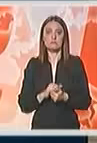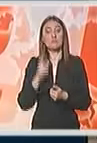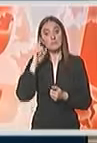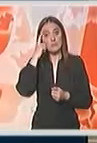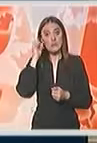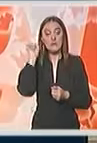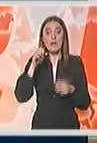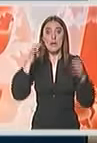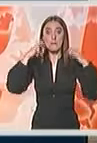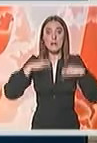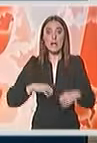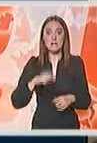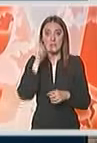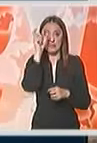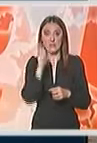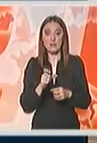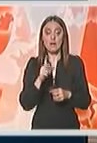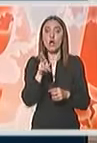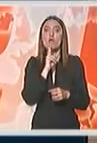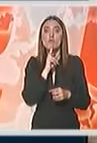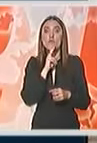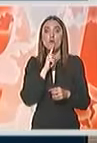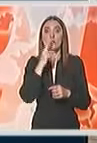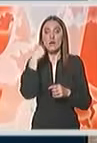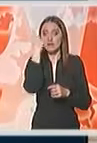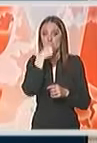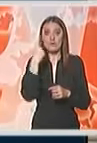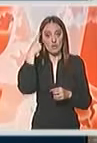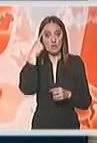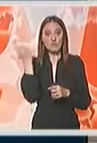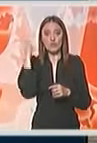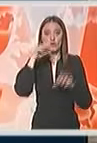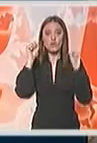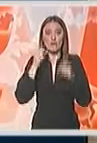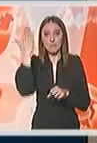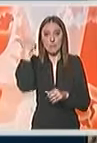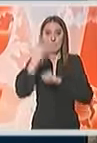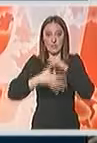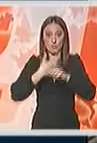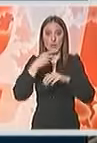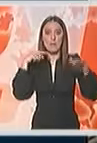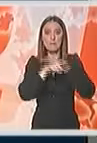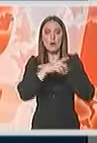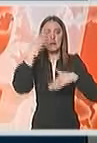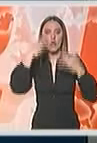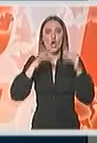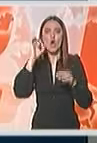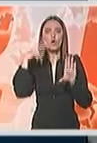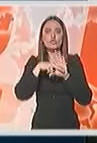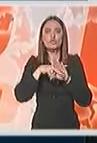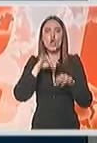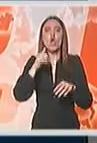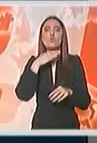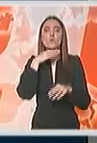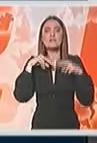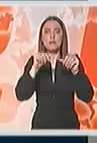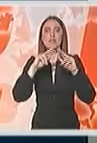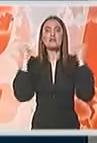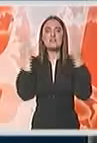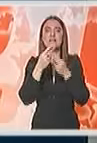Pretpostavlja se da je predsjednik Kurmanbek Bakijev, koji je na sličan način došao na vlast pre 5 godina, pobegao u grad Oš na jugu zemlje, a